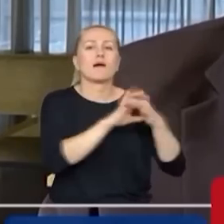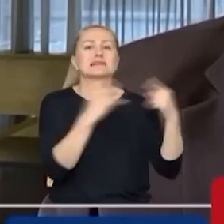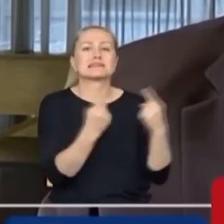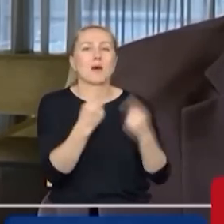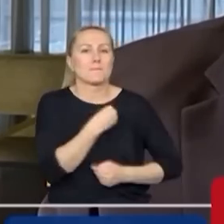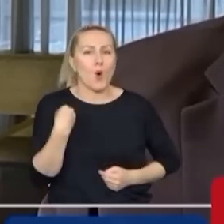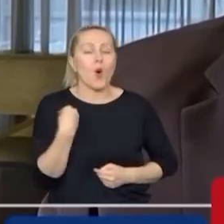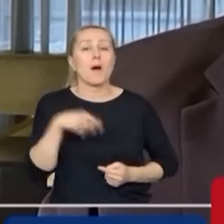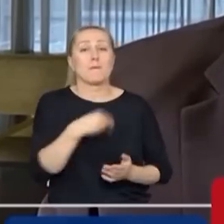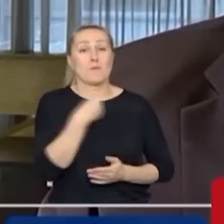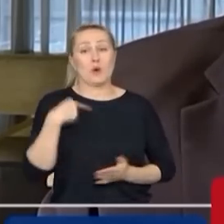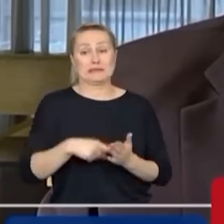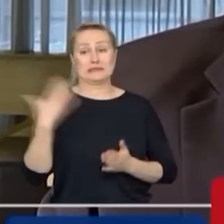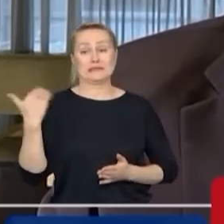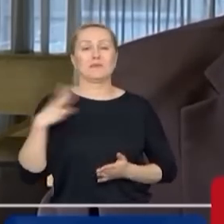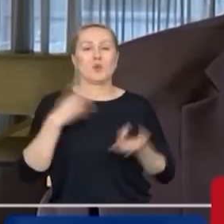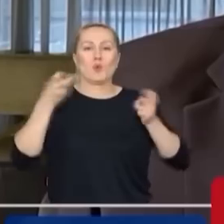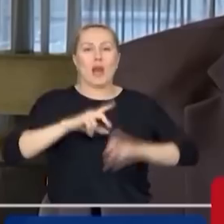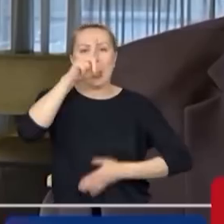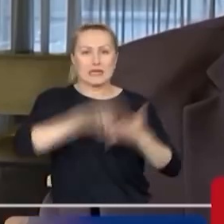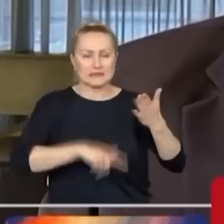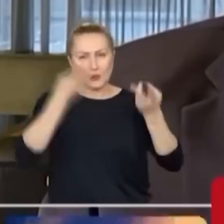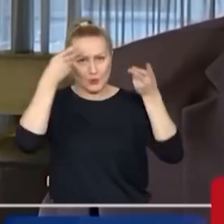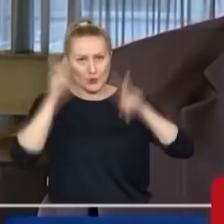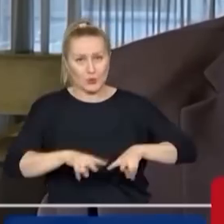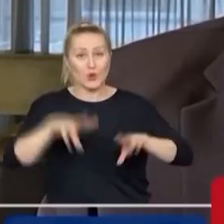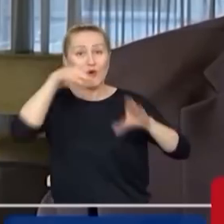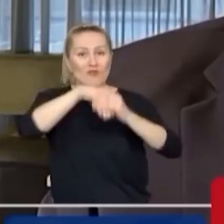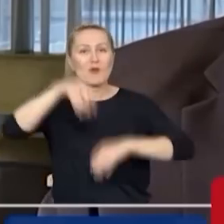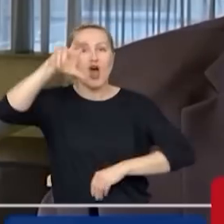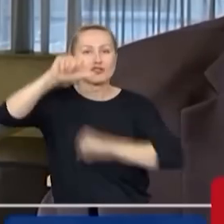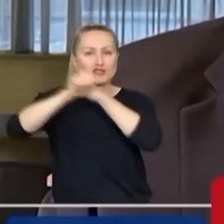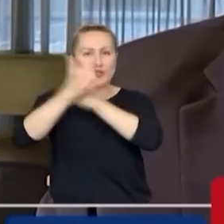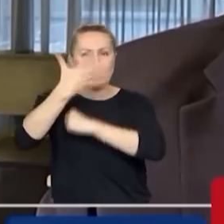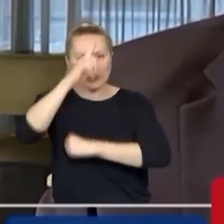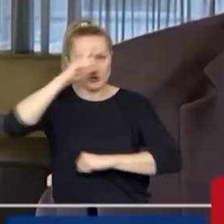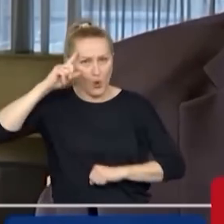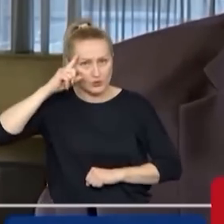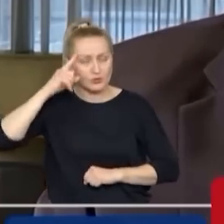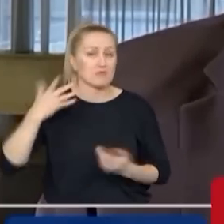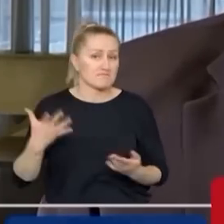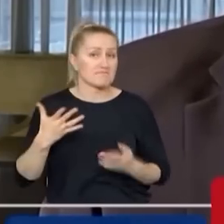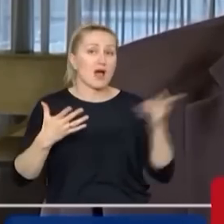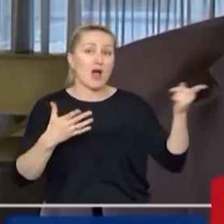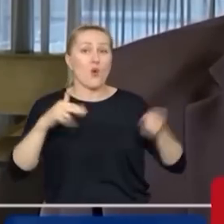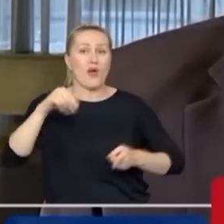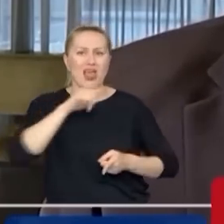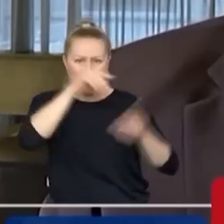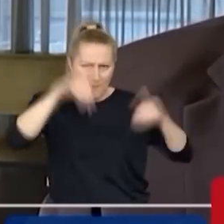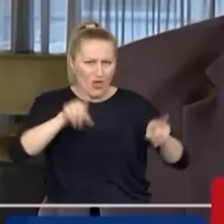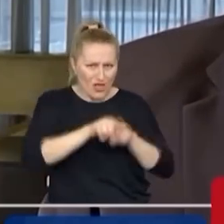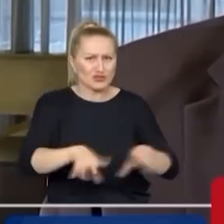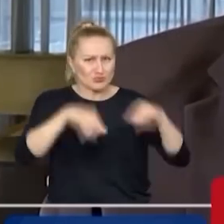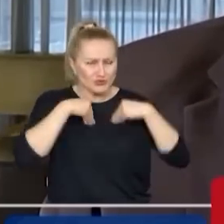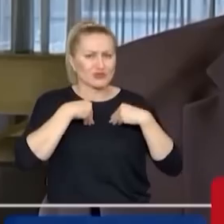Polska podjęła ostatnio listę sankcyjną, przyjęła 365 osób. I Unia też jest w stanie podjąć